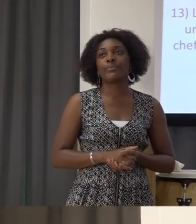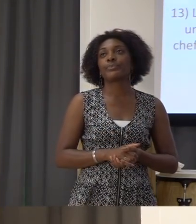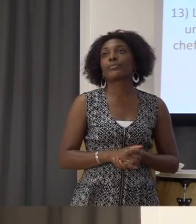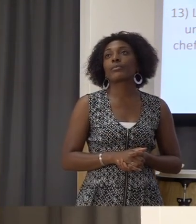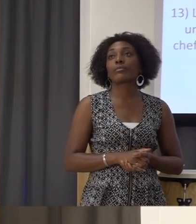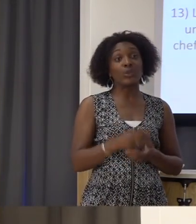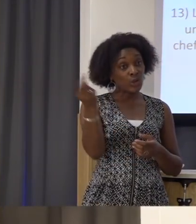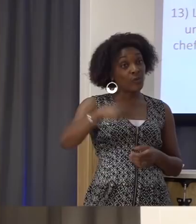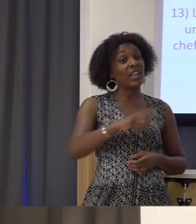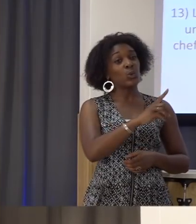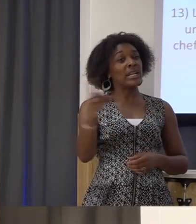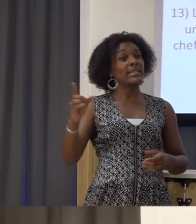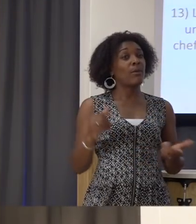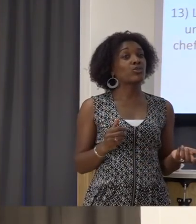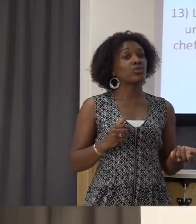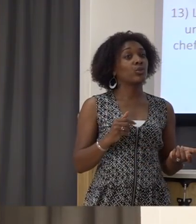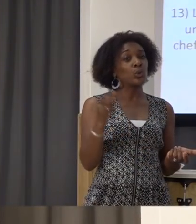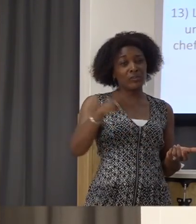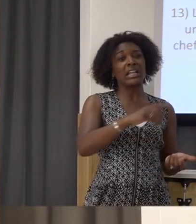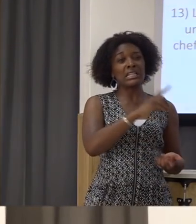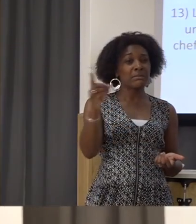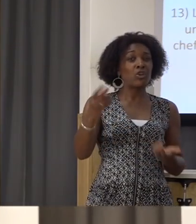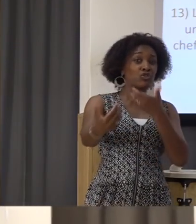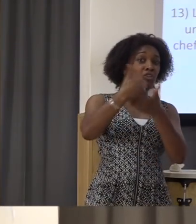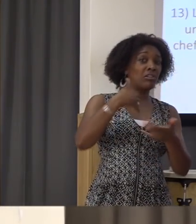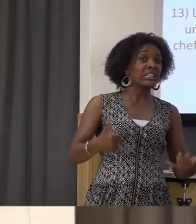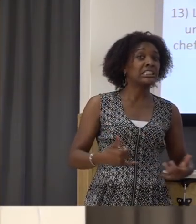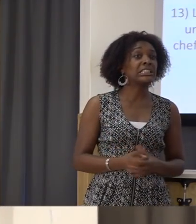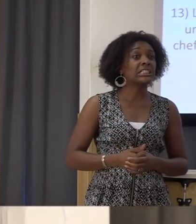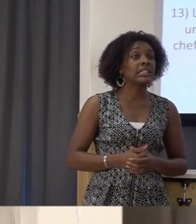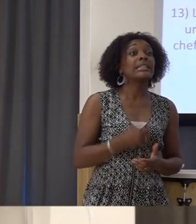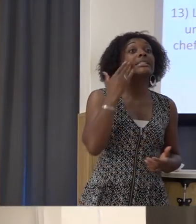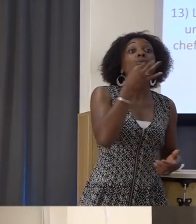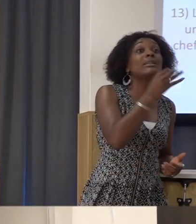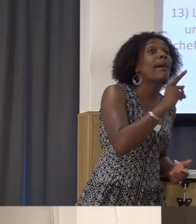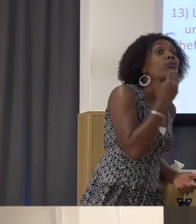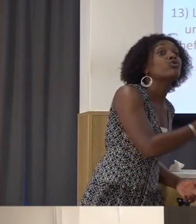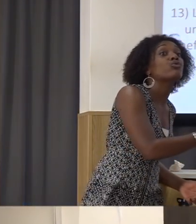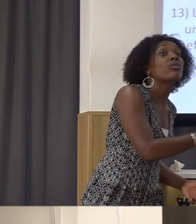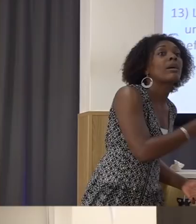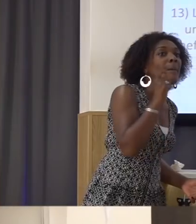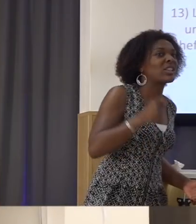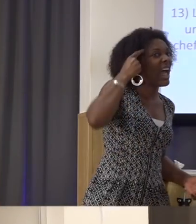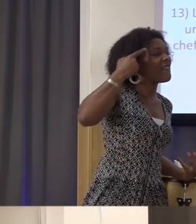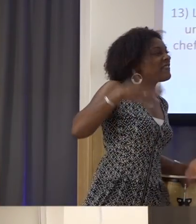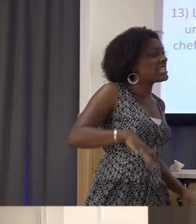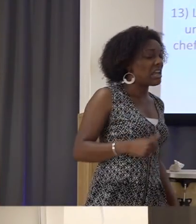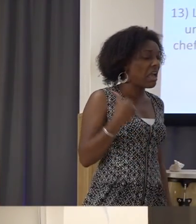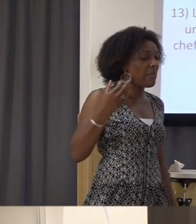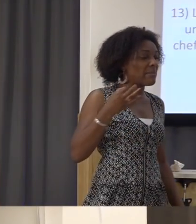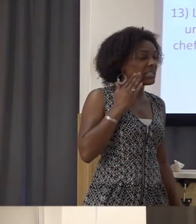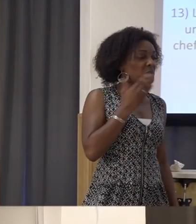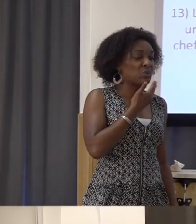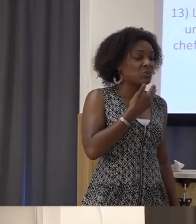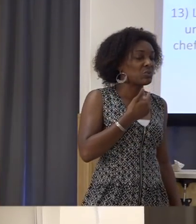Tu viens le dimanche, tu ne l'as pas vu. Tu entres, tu ne lui dis pas bonjour. C'est fini. Oh oui,